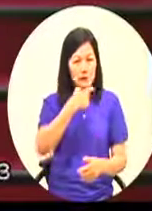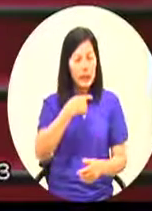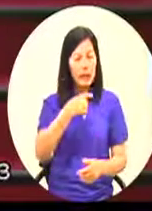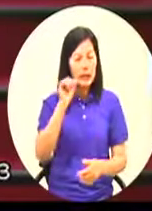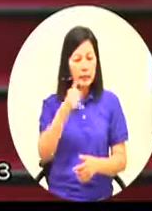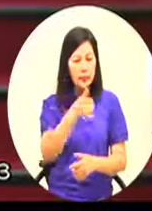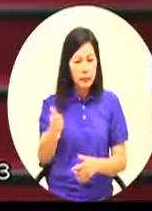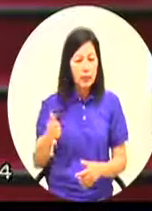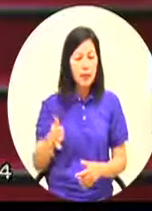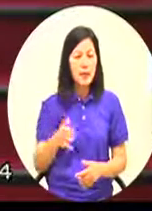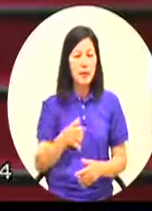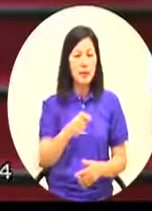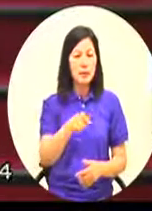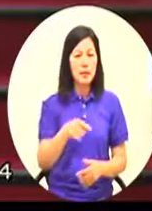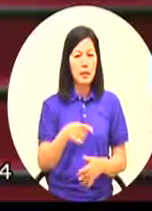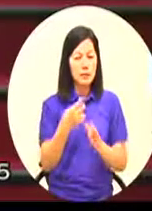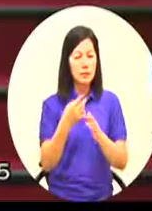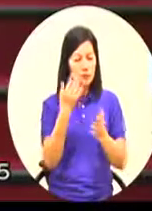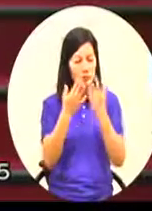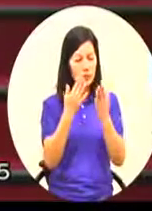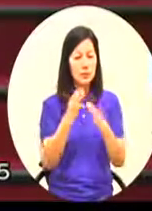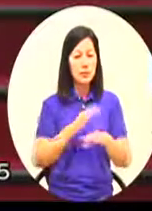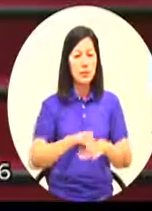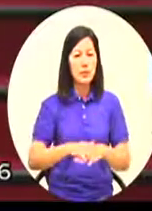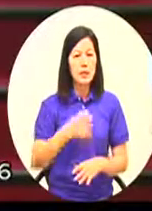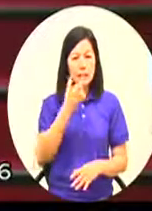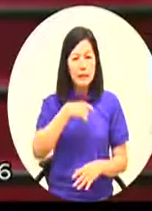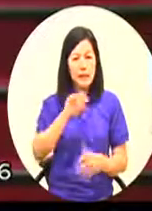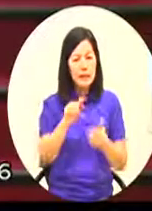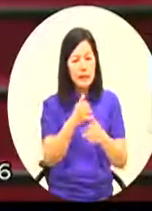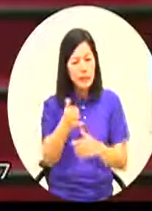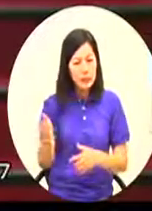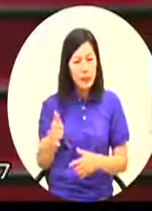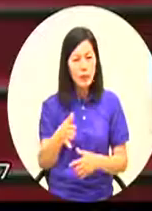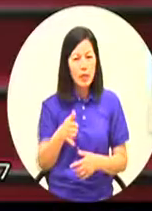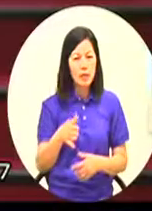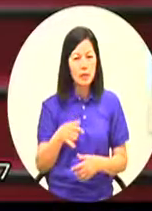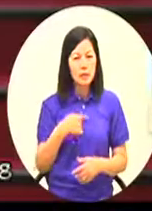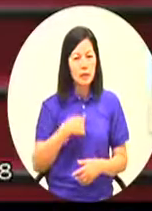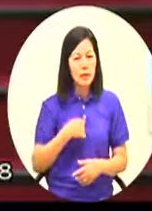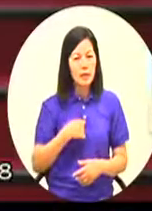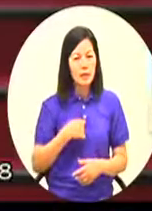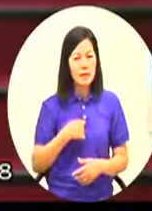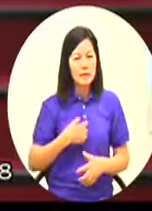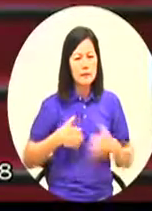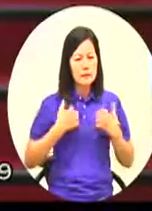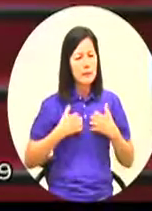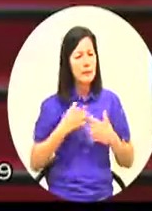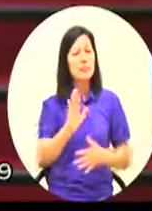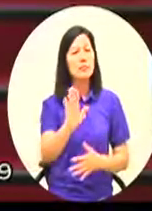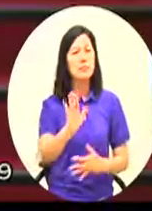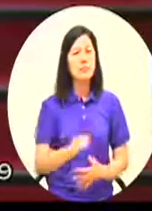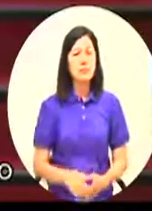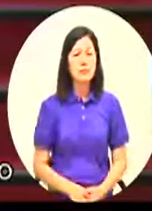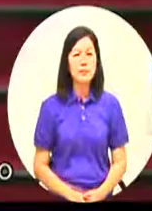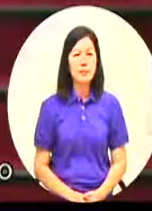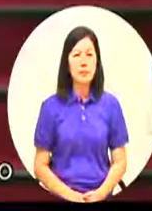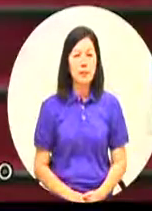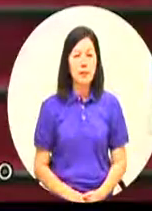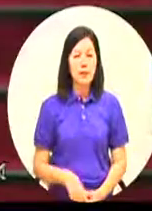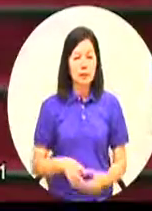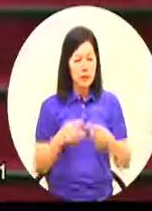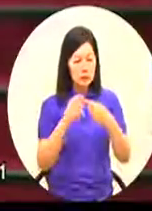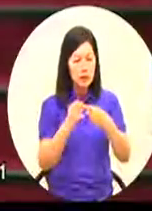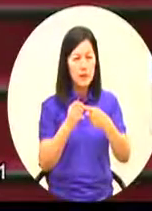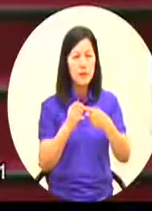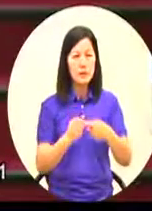也希望我们汤议员不要太过于激动了哈。那我这边可能第一个